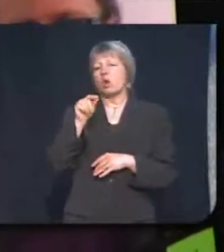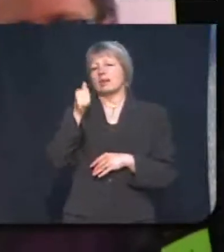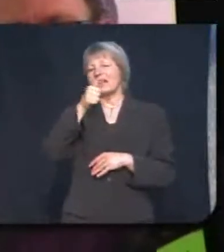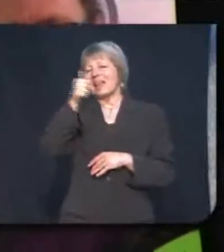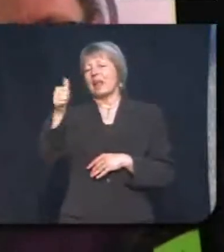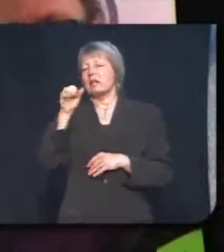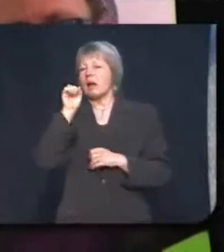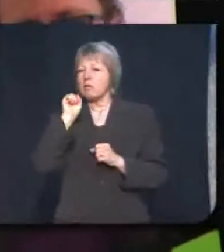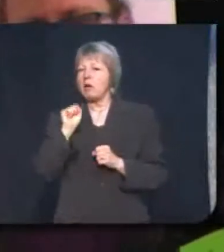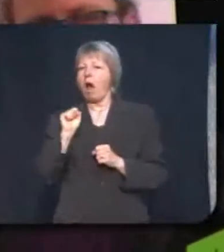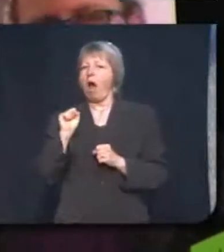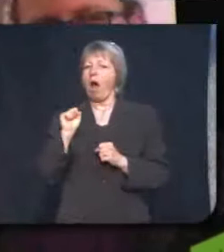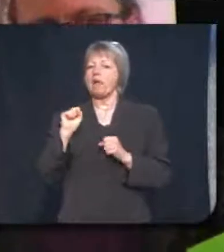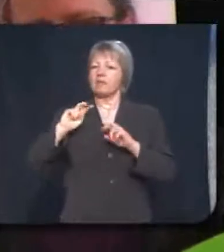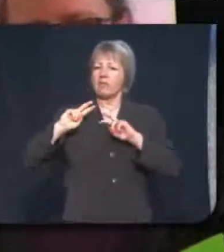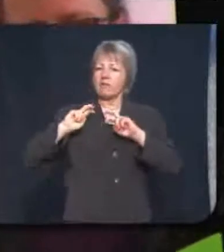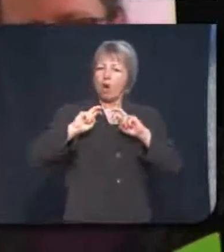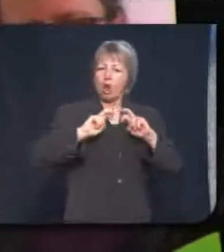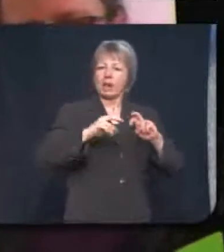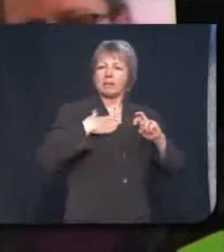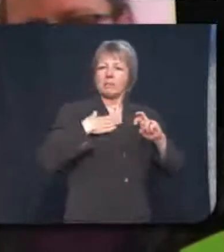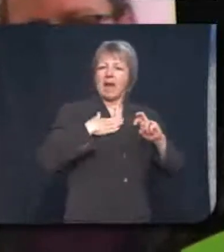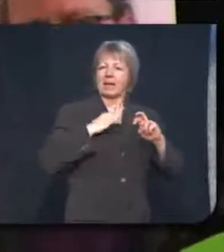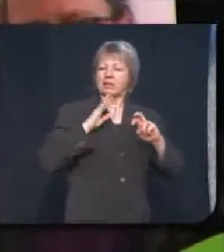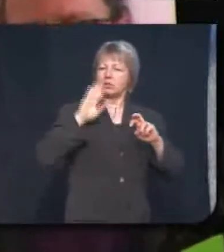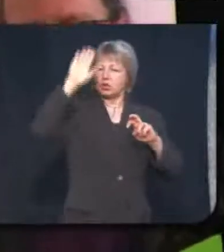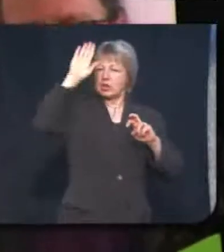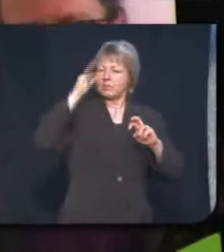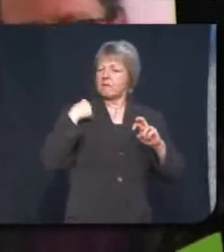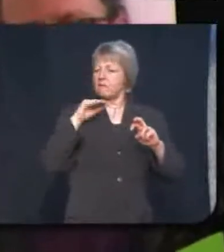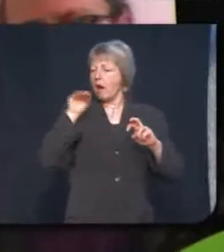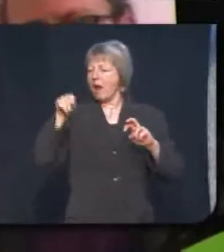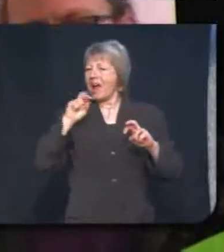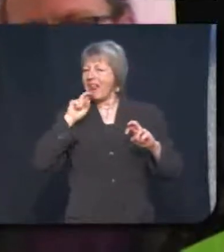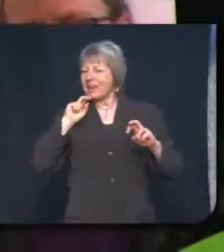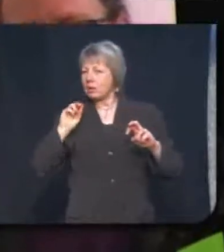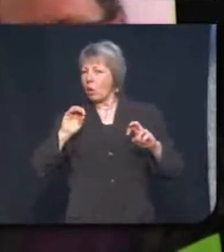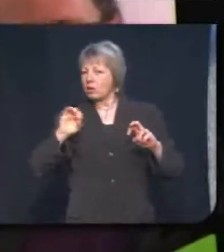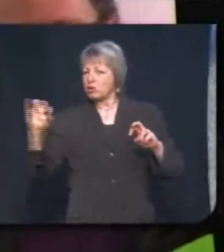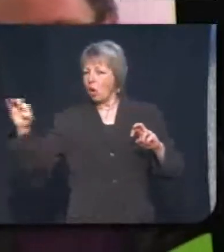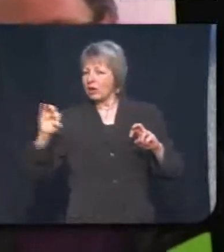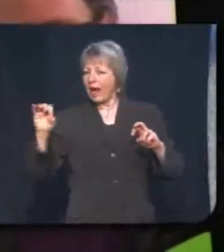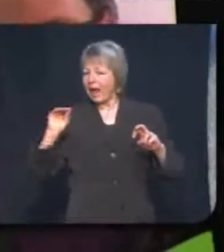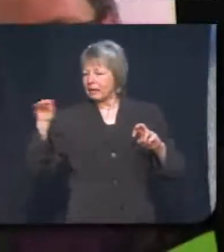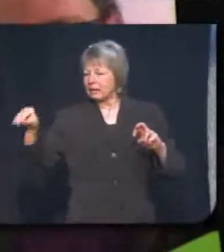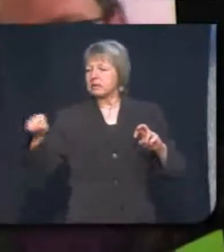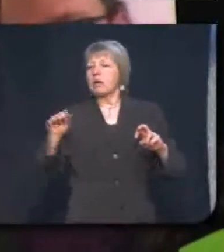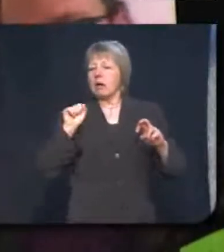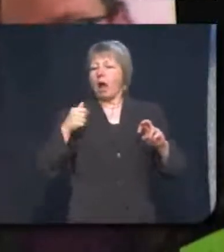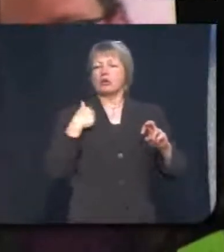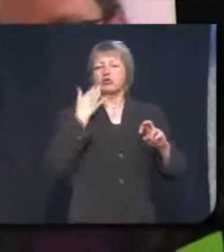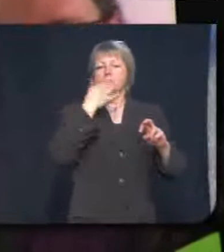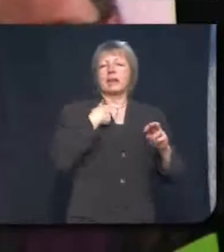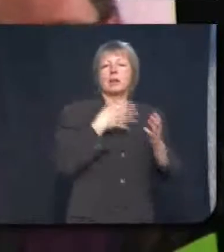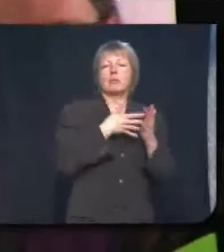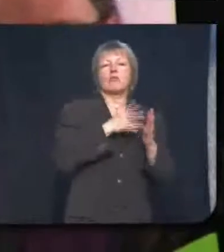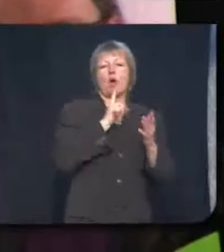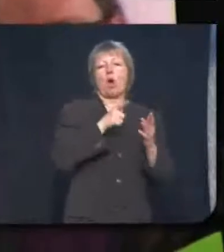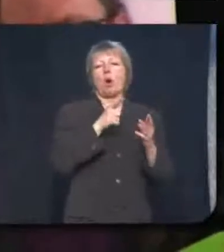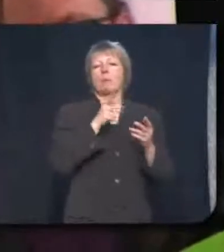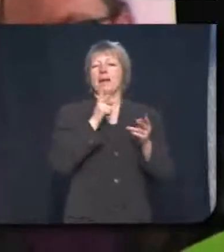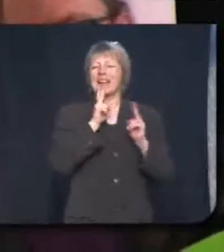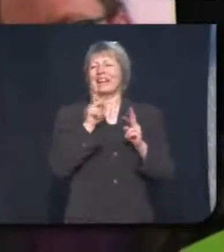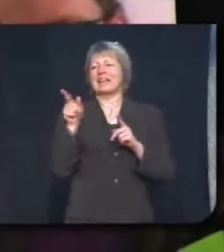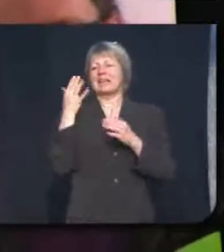er bekommt auch einen Nachweis dass auch tatsächlich also abgestimmt hat denn es reicht nicht nur dass man selber überprüfen kann sondern dass man im